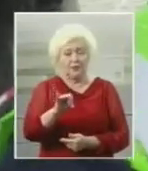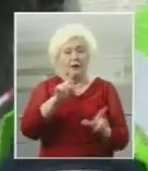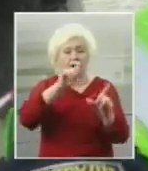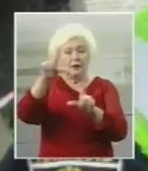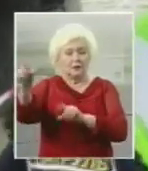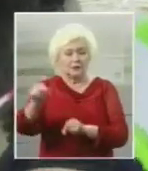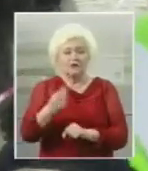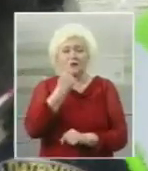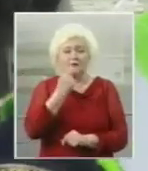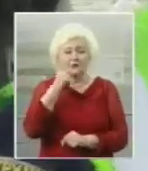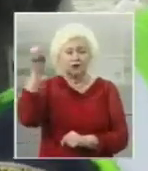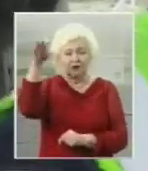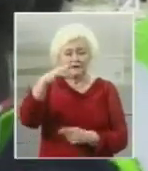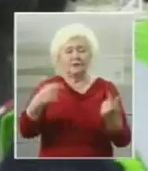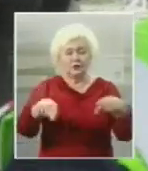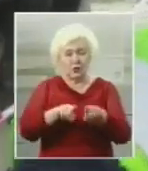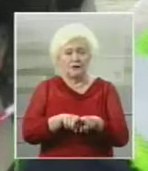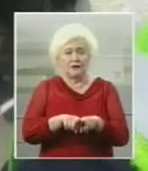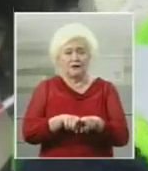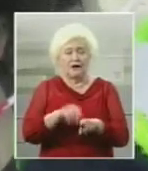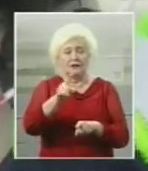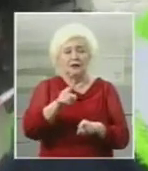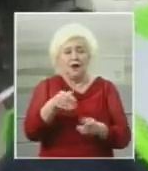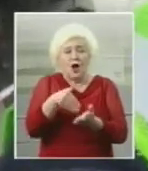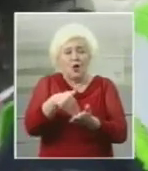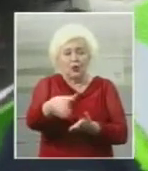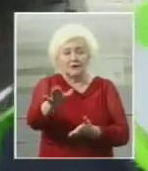Їхав на червоне світло, так як відказали